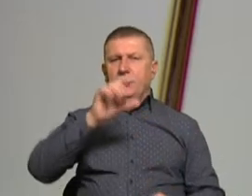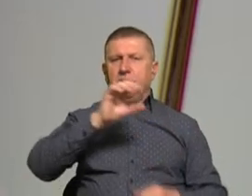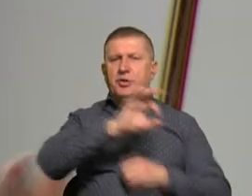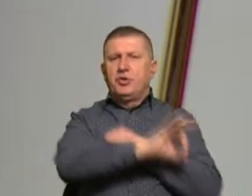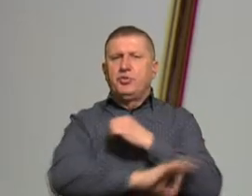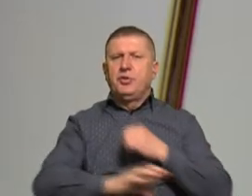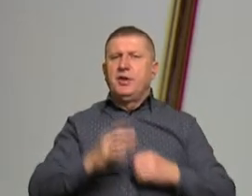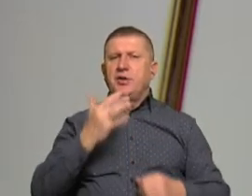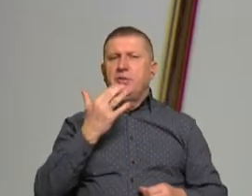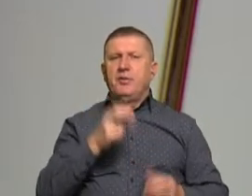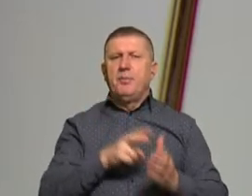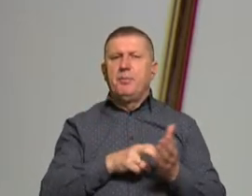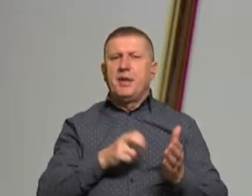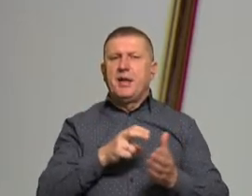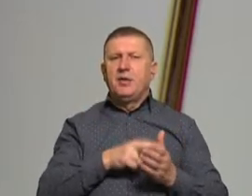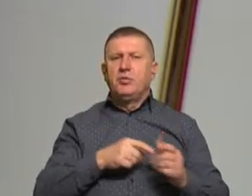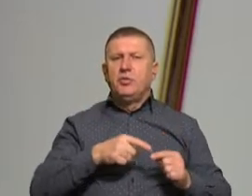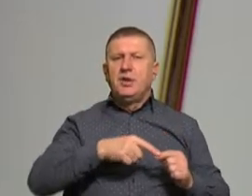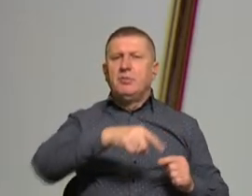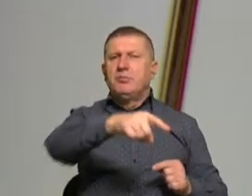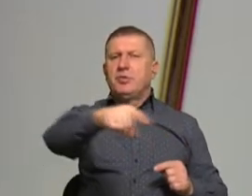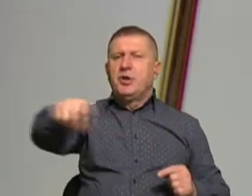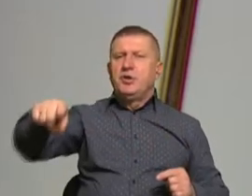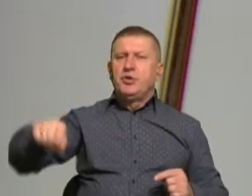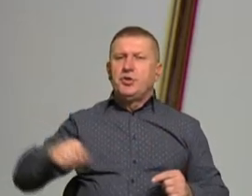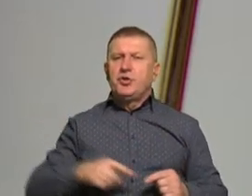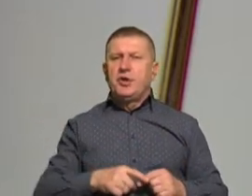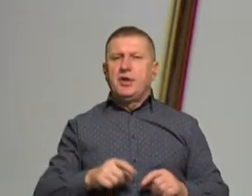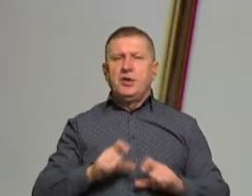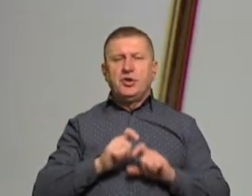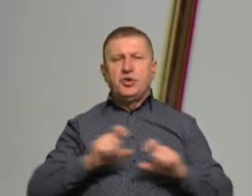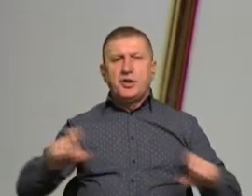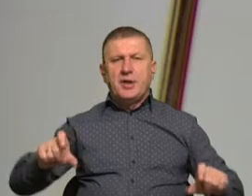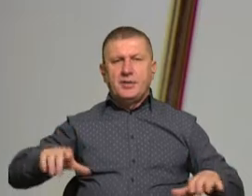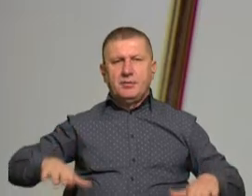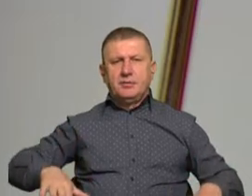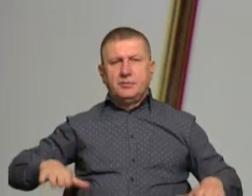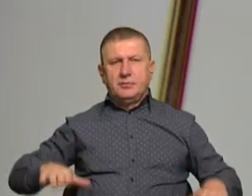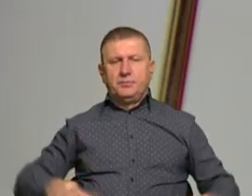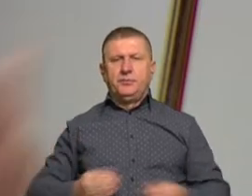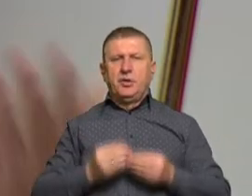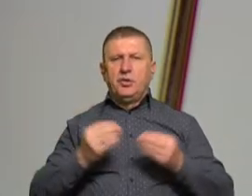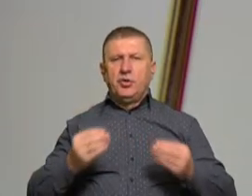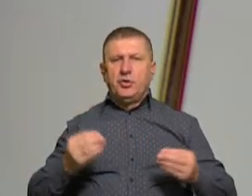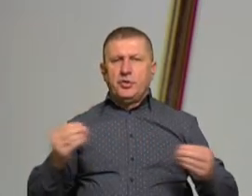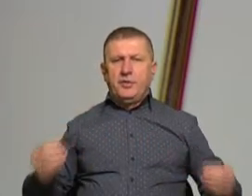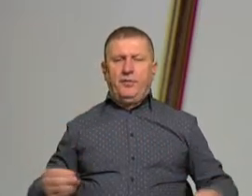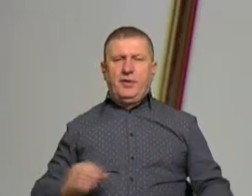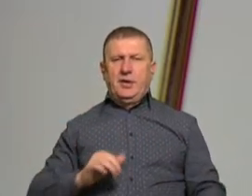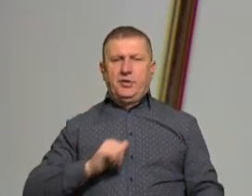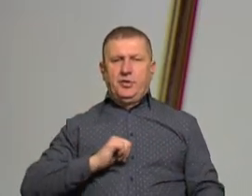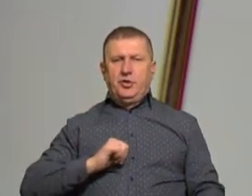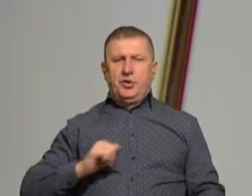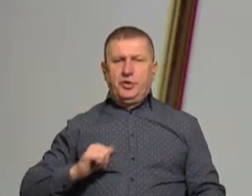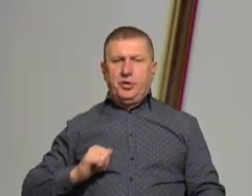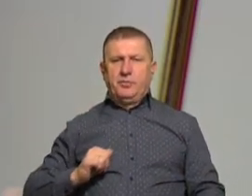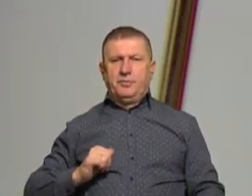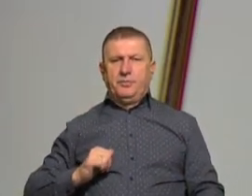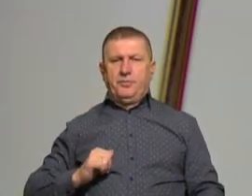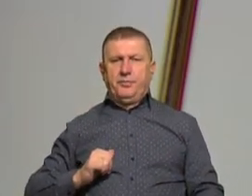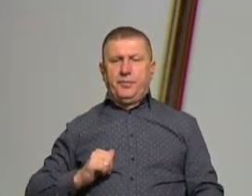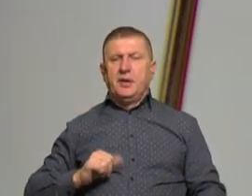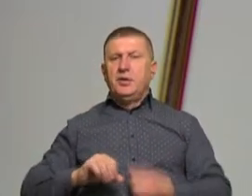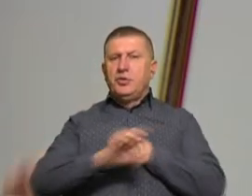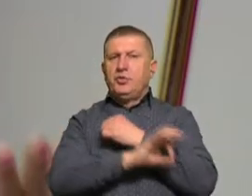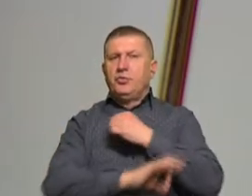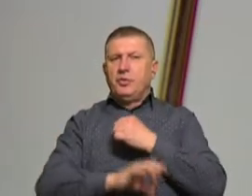że brakuje im przestrzeni, w której mogliby się realizować. Spędzać czas, rozwijać swoje pasje, żeby ta ich kreatywność studencka i